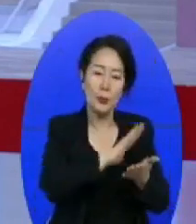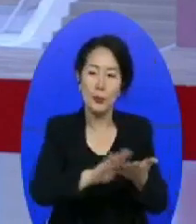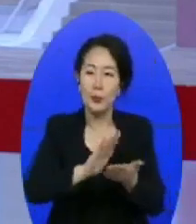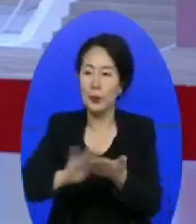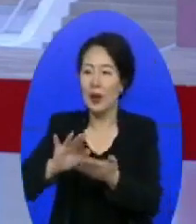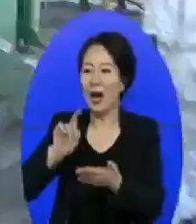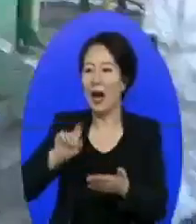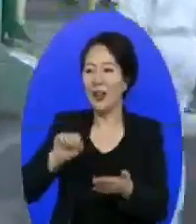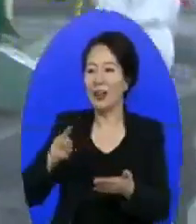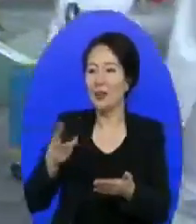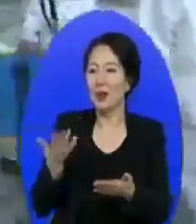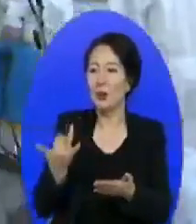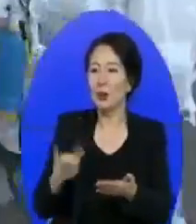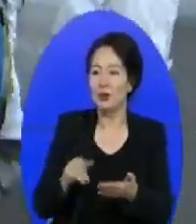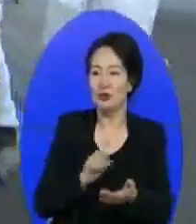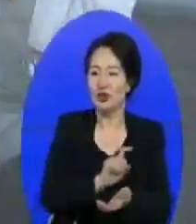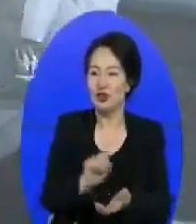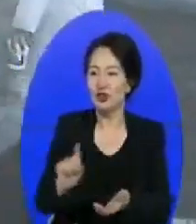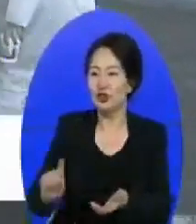боллоо.